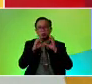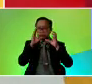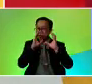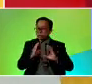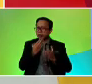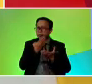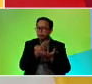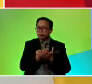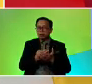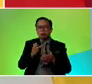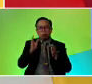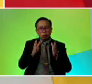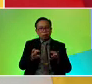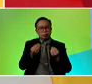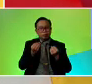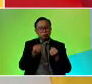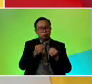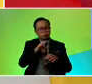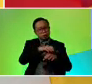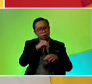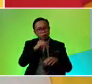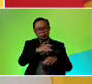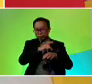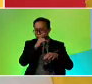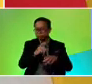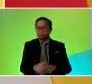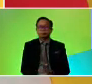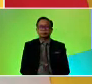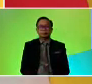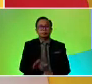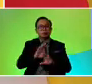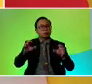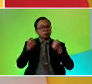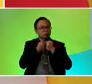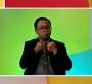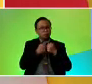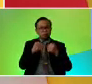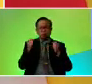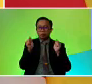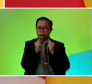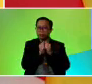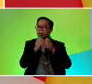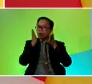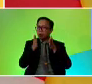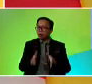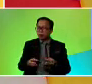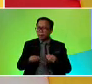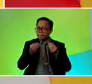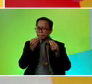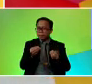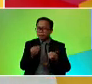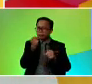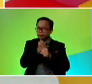menolak ajakan seseorang Oke dimana kemaren ini perlu supaya kita tidak gaduh dengan orang yang memberi eee